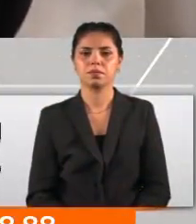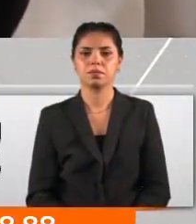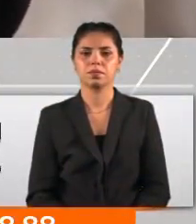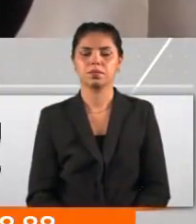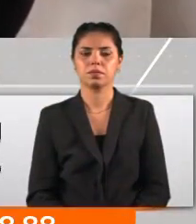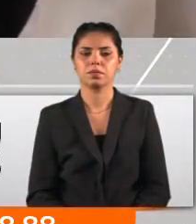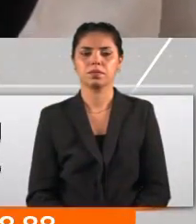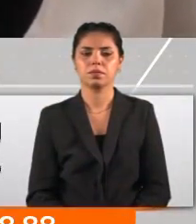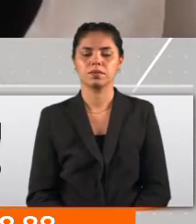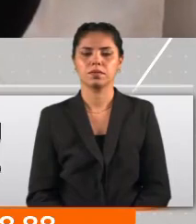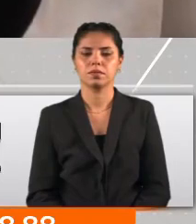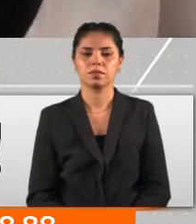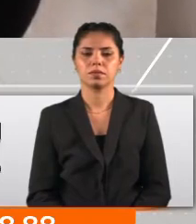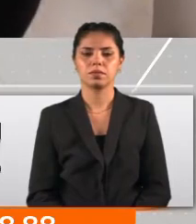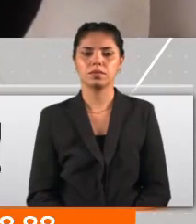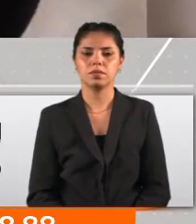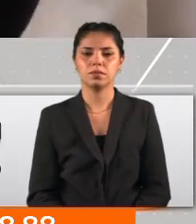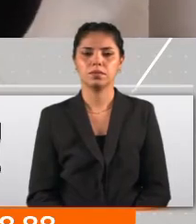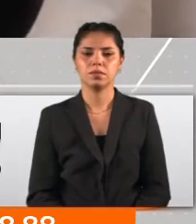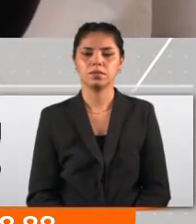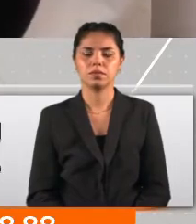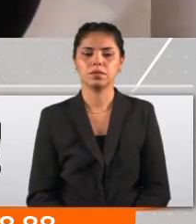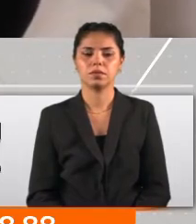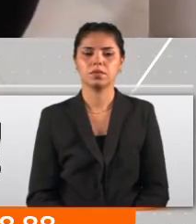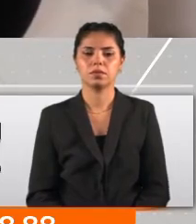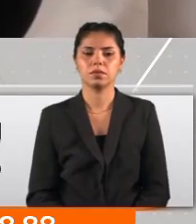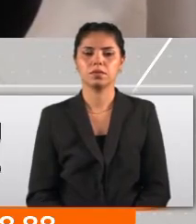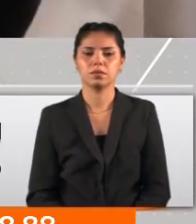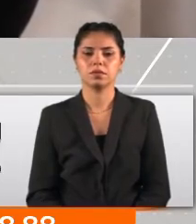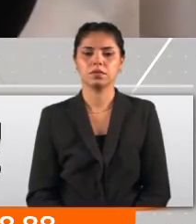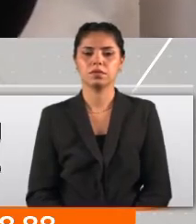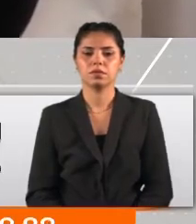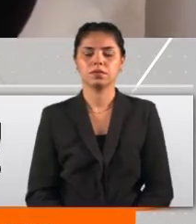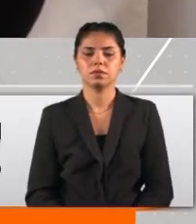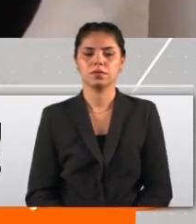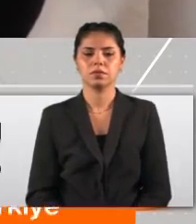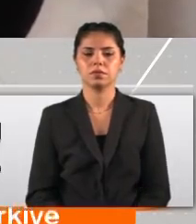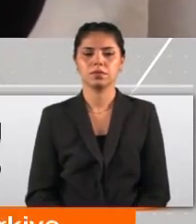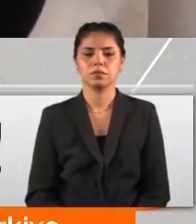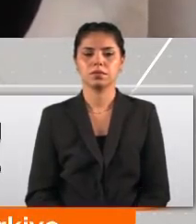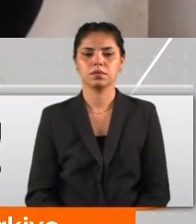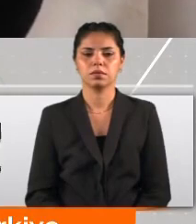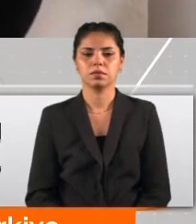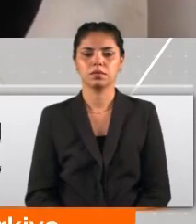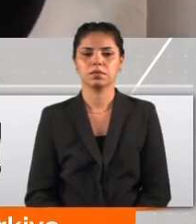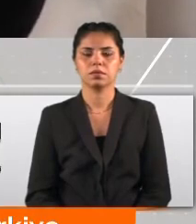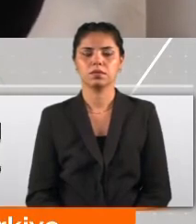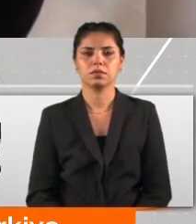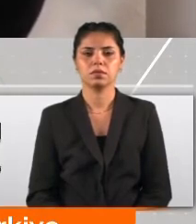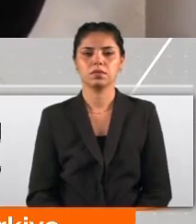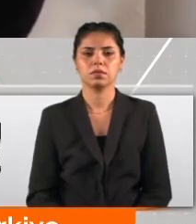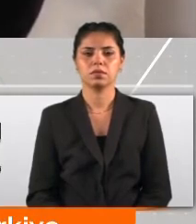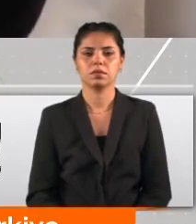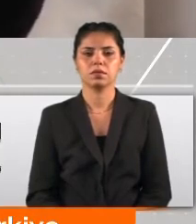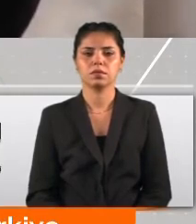onu kullandığımız sırada takılı kaldı Ondan sonra araç içinde Çakmak ateşlenince 2